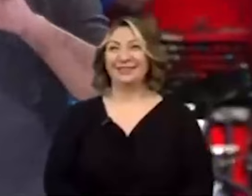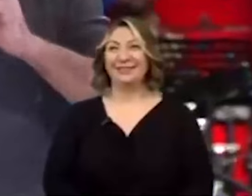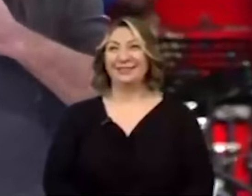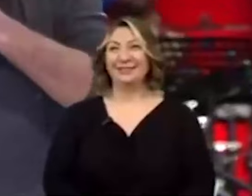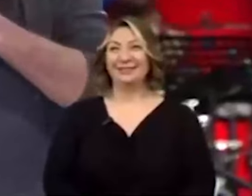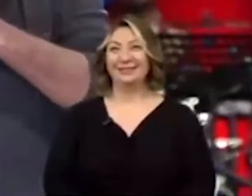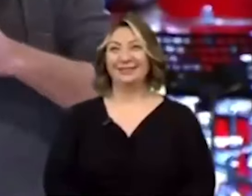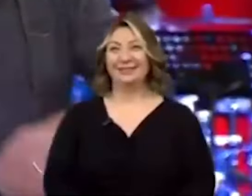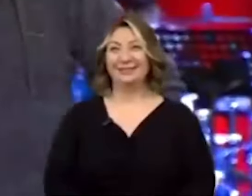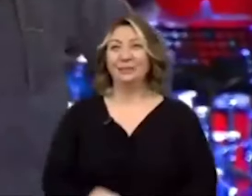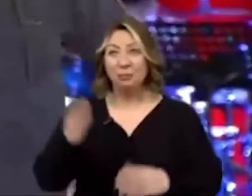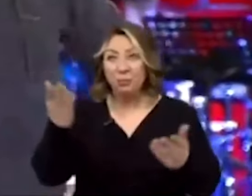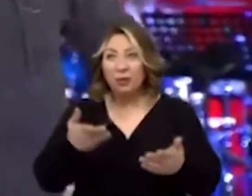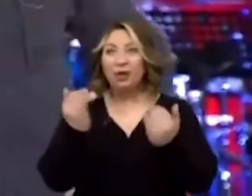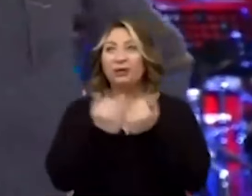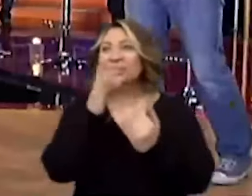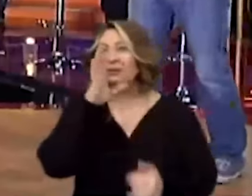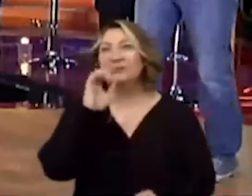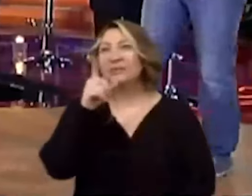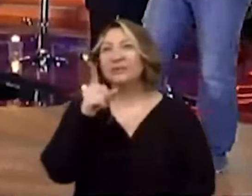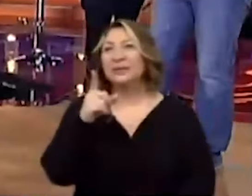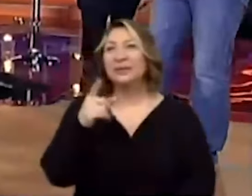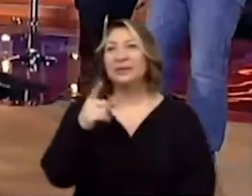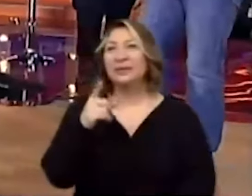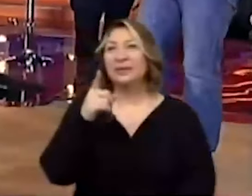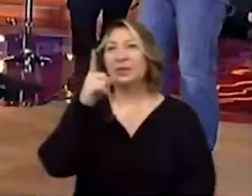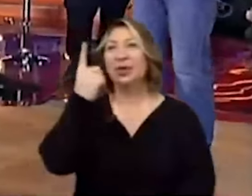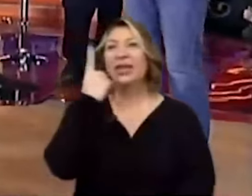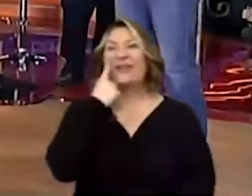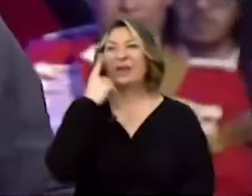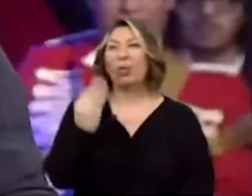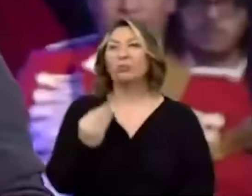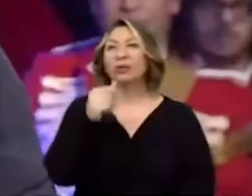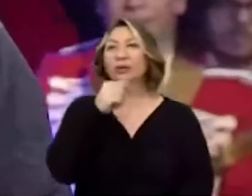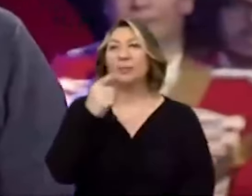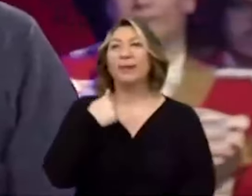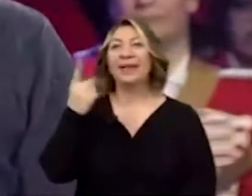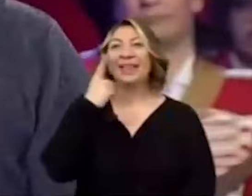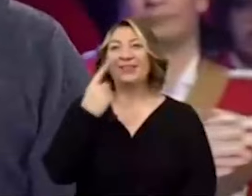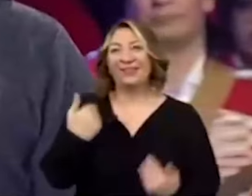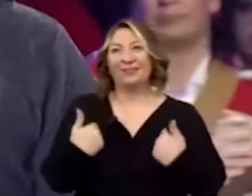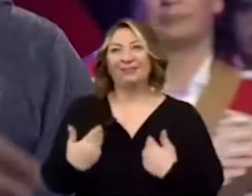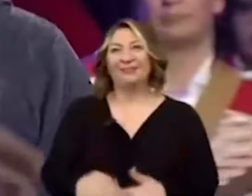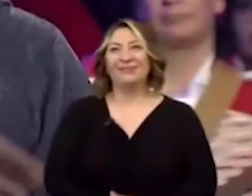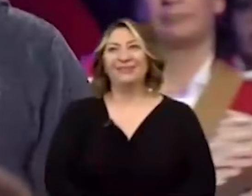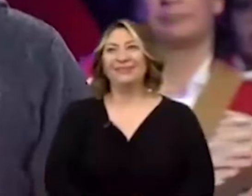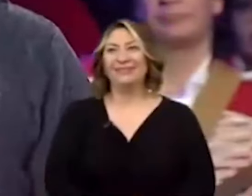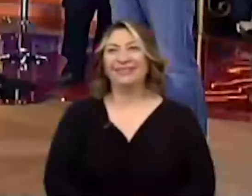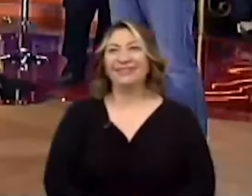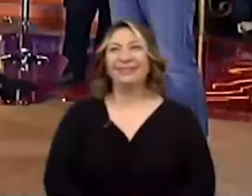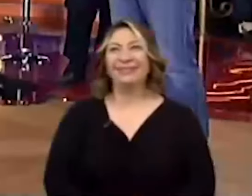Kendisini tanıtır. O bir kefildir. Ben kefilim efendim. Neyi